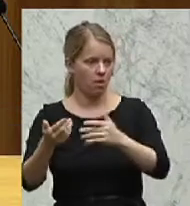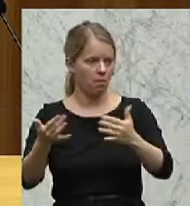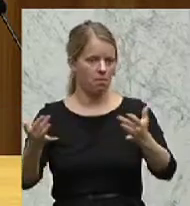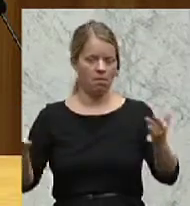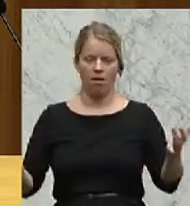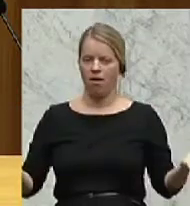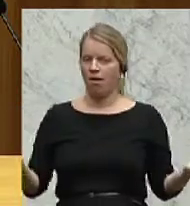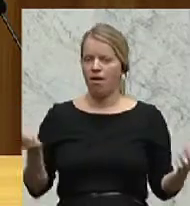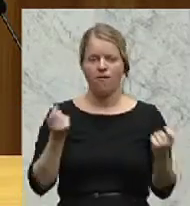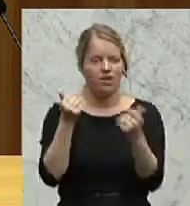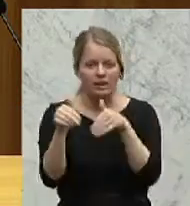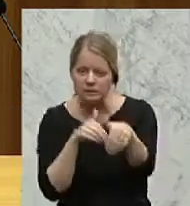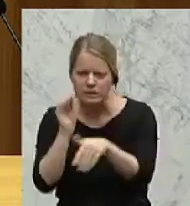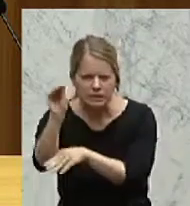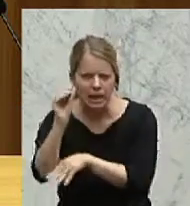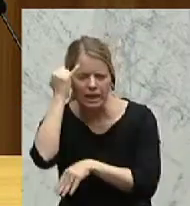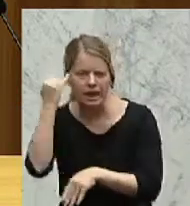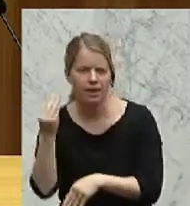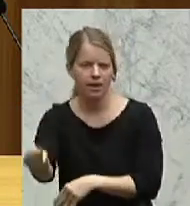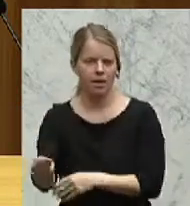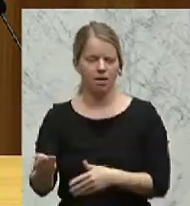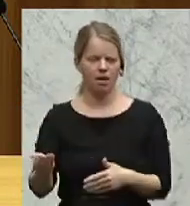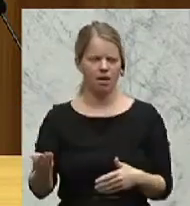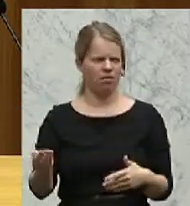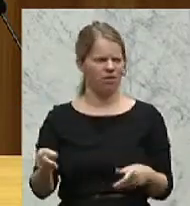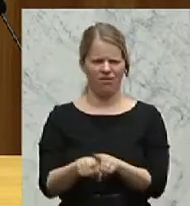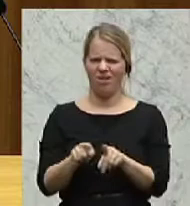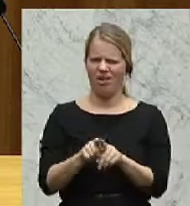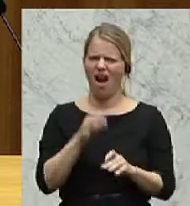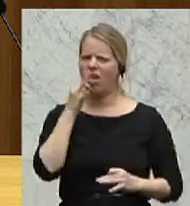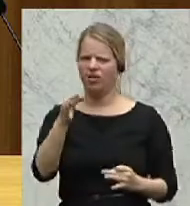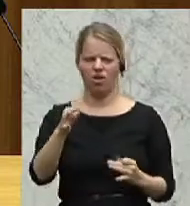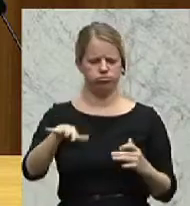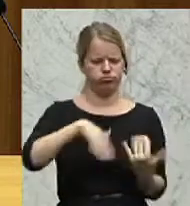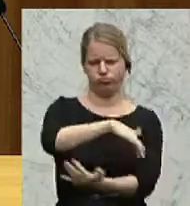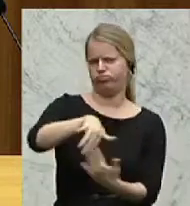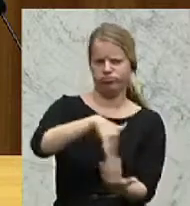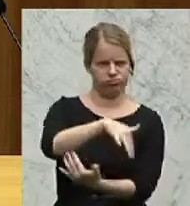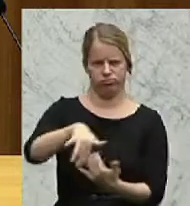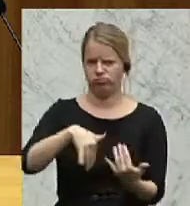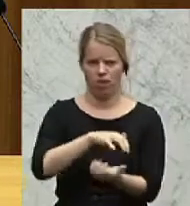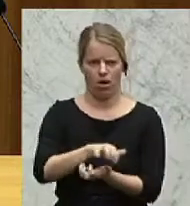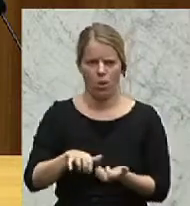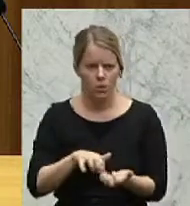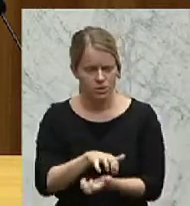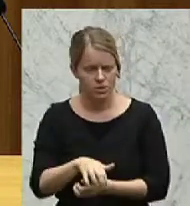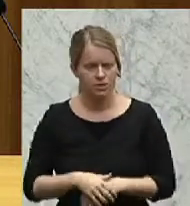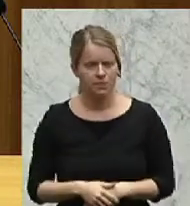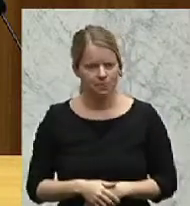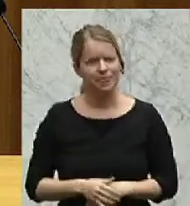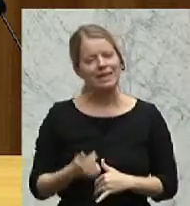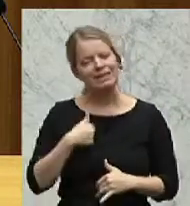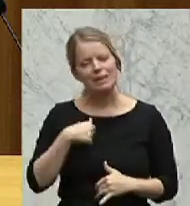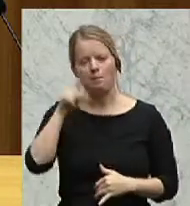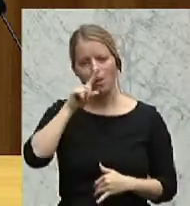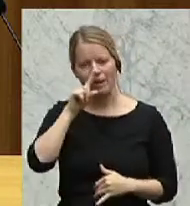an den Finanzminister gegeben. Also es ist irgendwie eine Kraut- und Rüben-Anfrage. Ich werde versuchen, jetzt ein bisschen